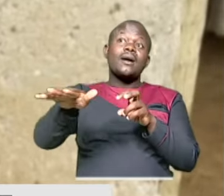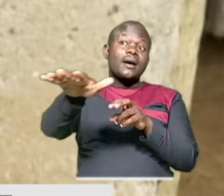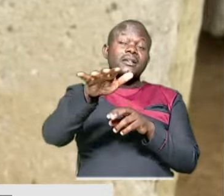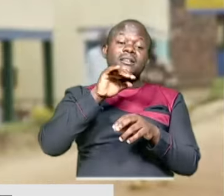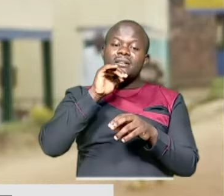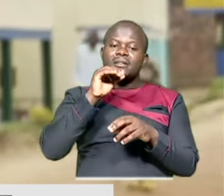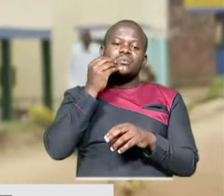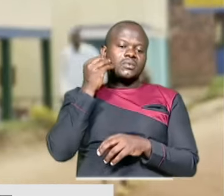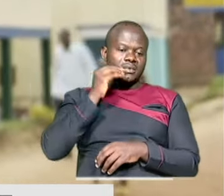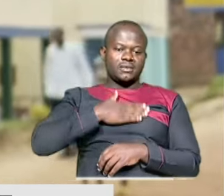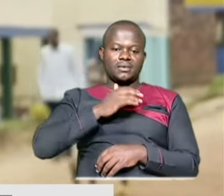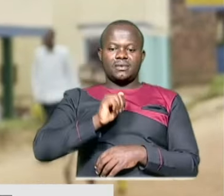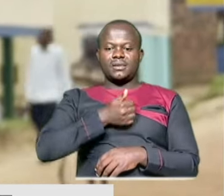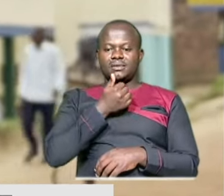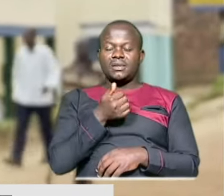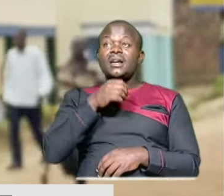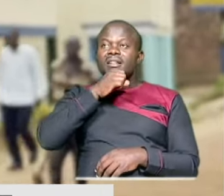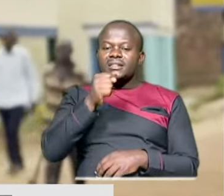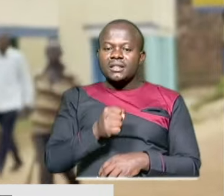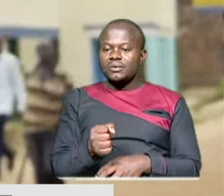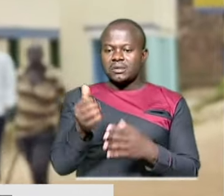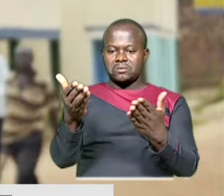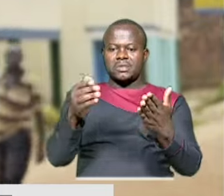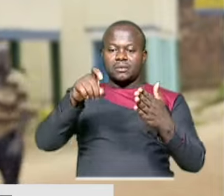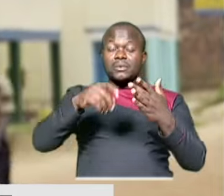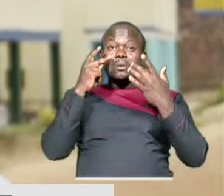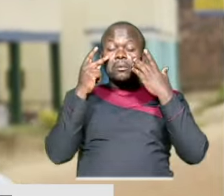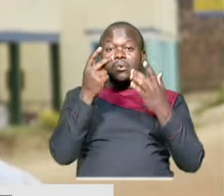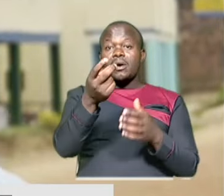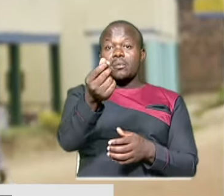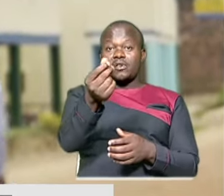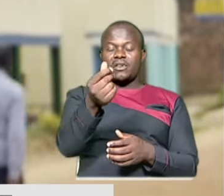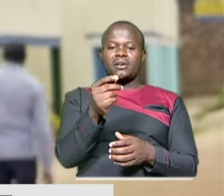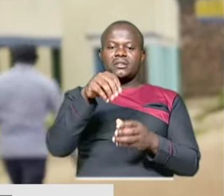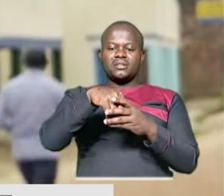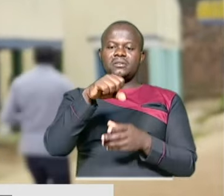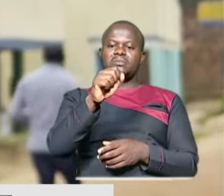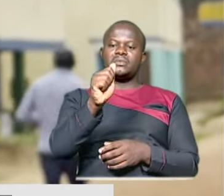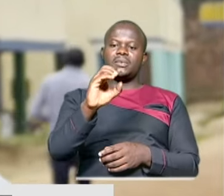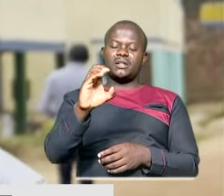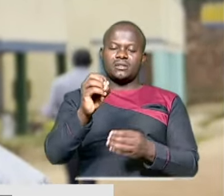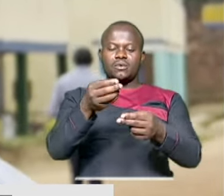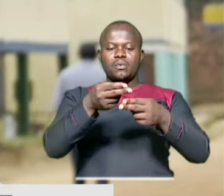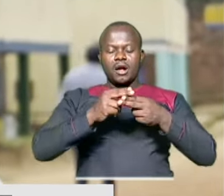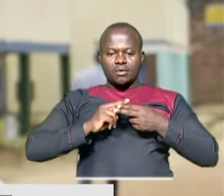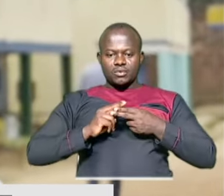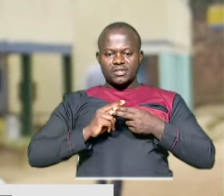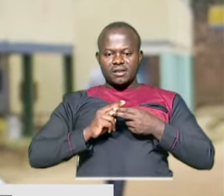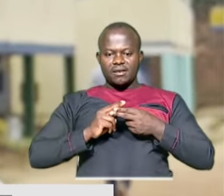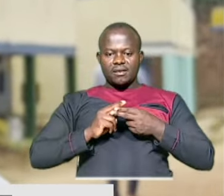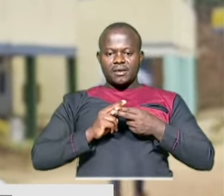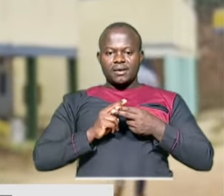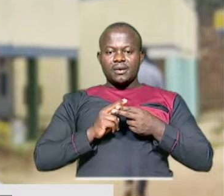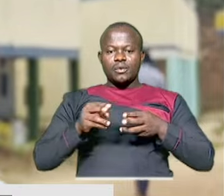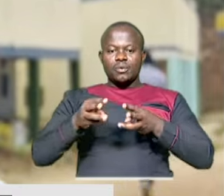hawacu. Ngiye gusariza ahangaha nagombye kuba mbona amafaranga ngiye muri sako bakanguriza uburyo